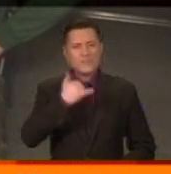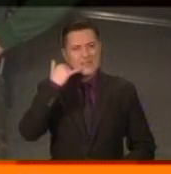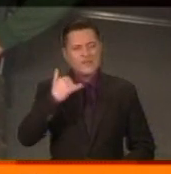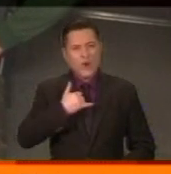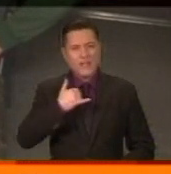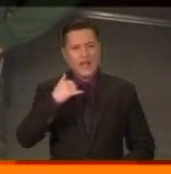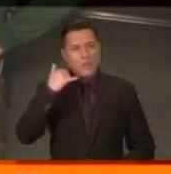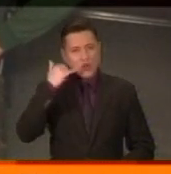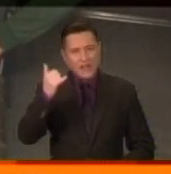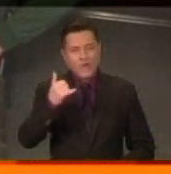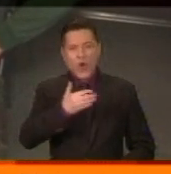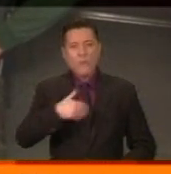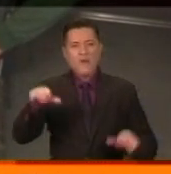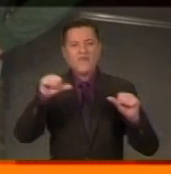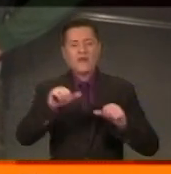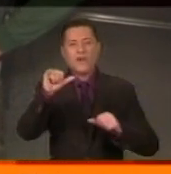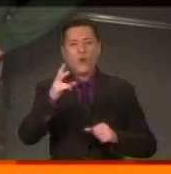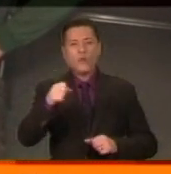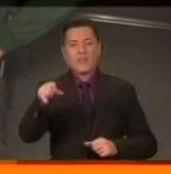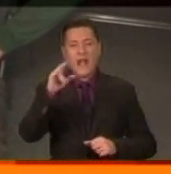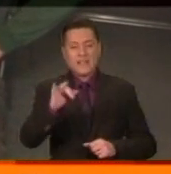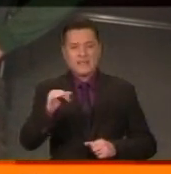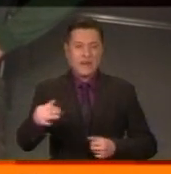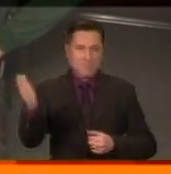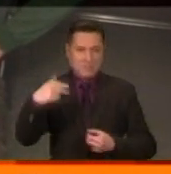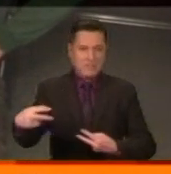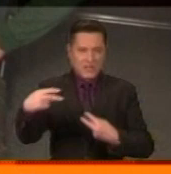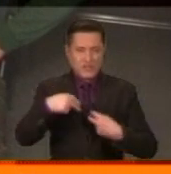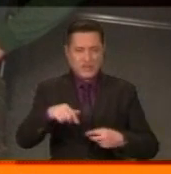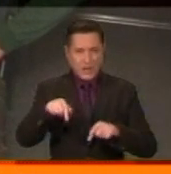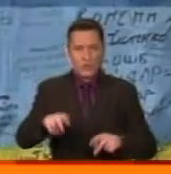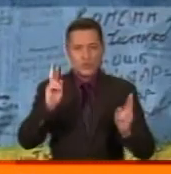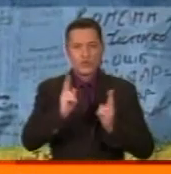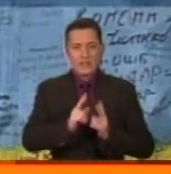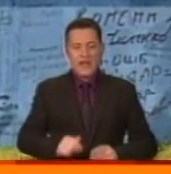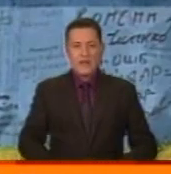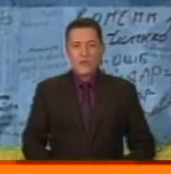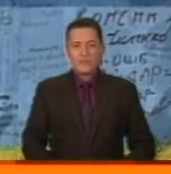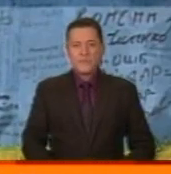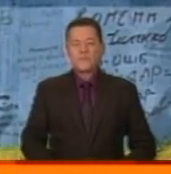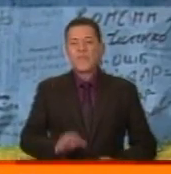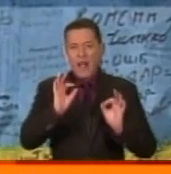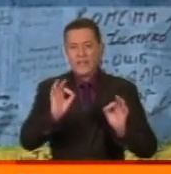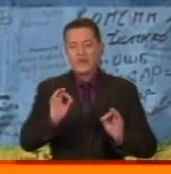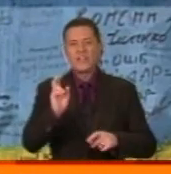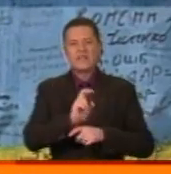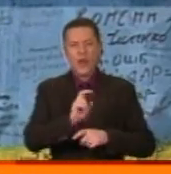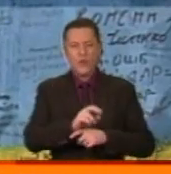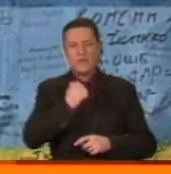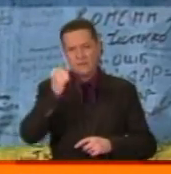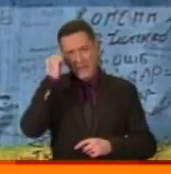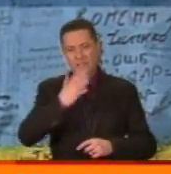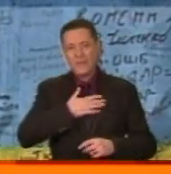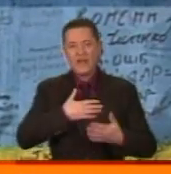телефону Так ми в кафе У Наді під'їжджай тут зустрінемся Ну конечно заходим Спасибо нашим